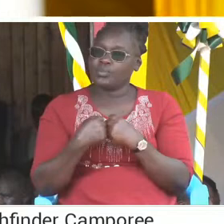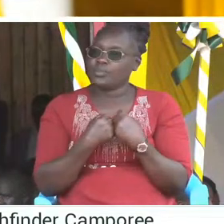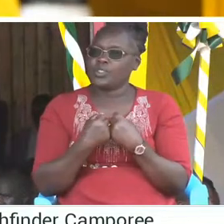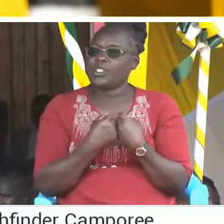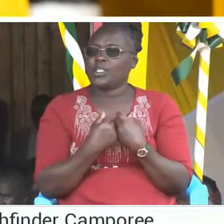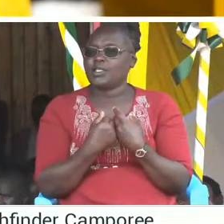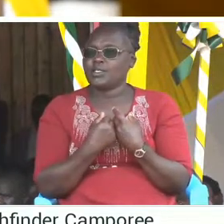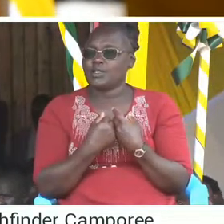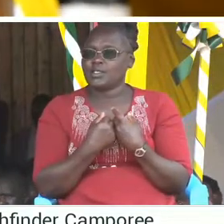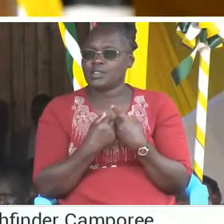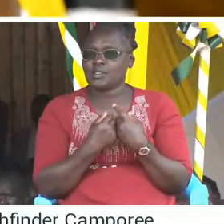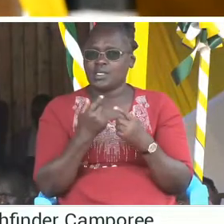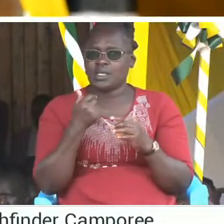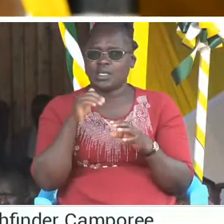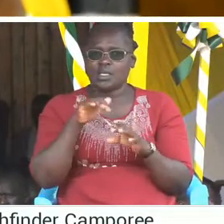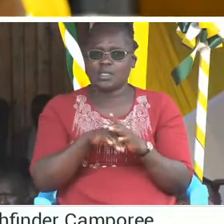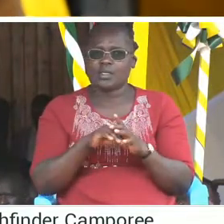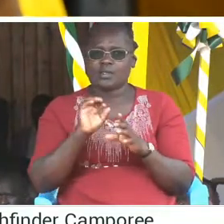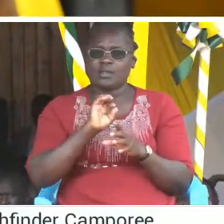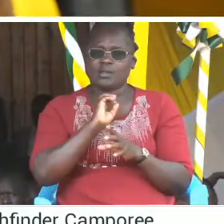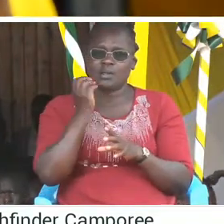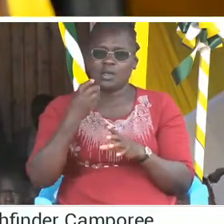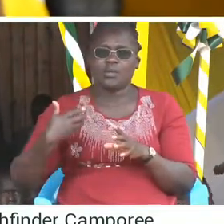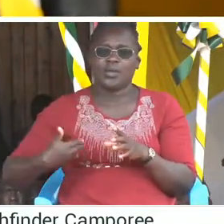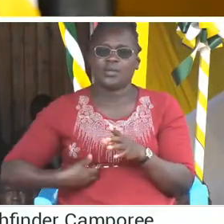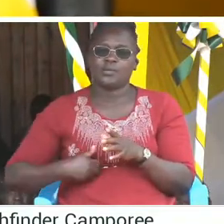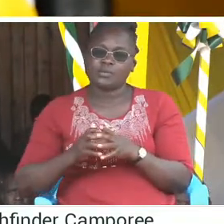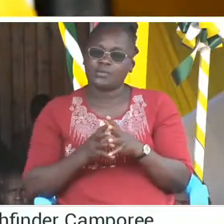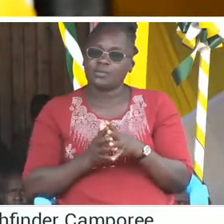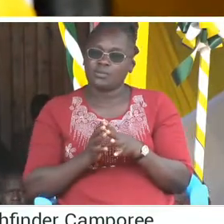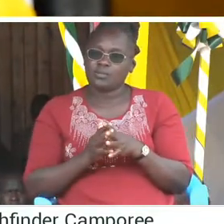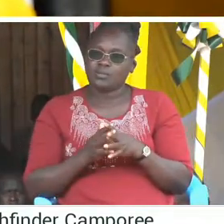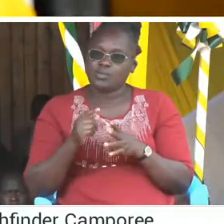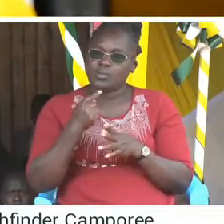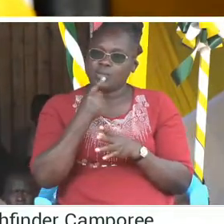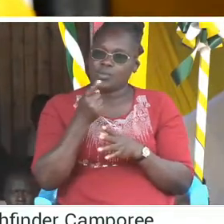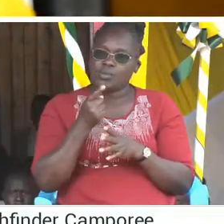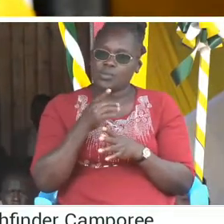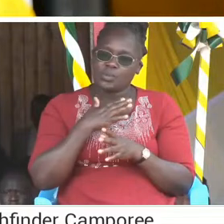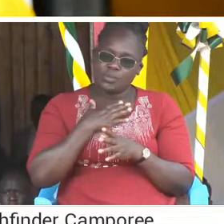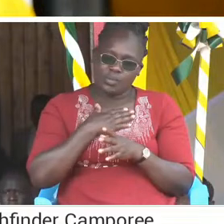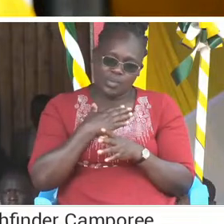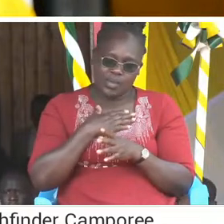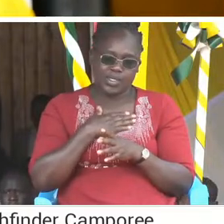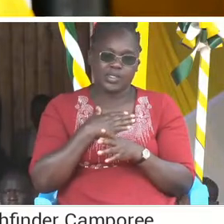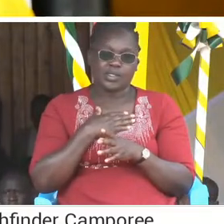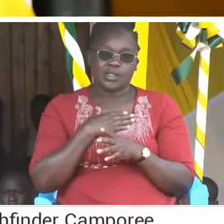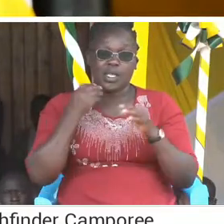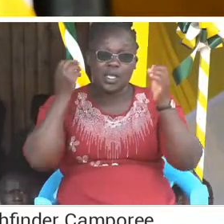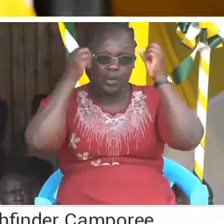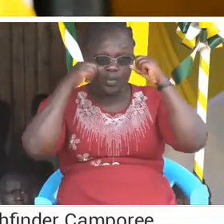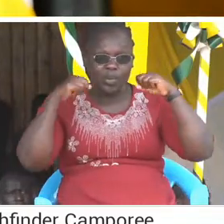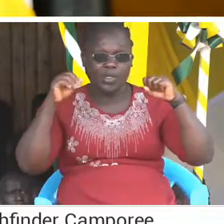are kindly requesting our excellency president na wale wote ili tupate nafasi katika Nandi